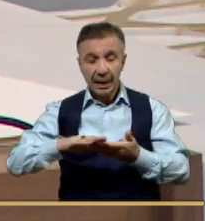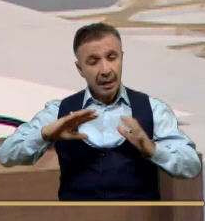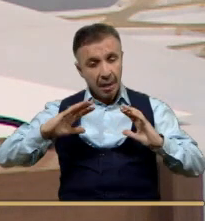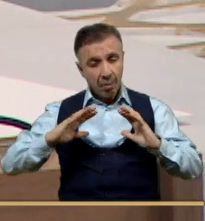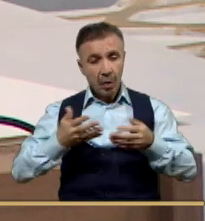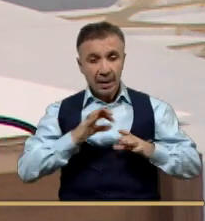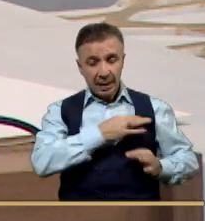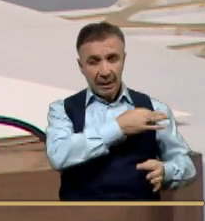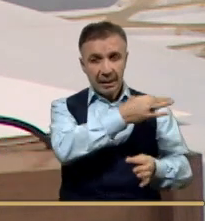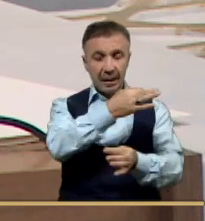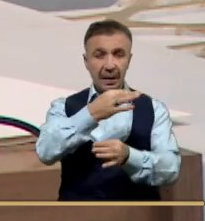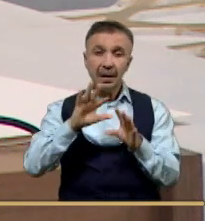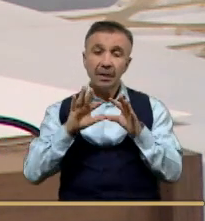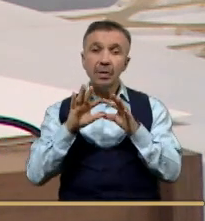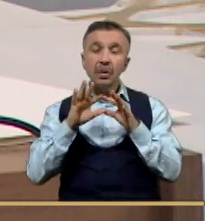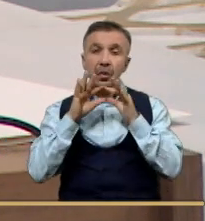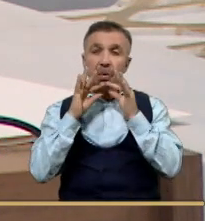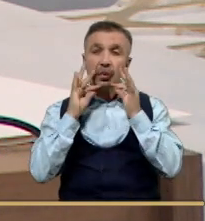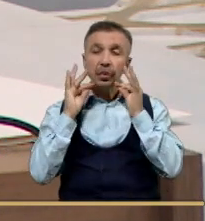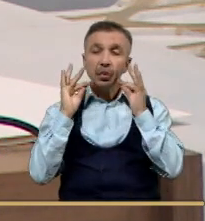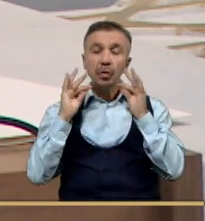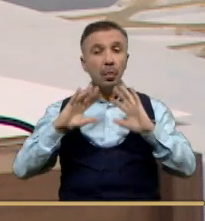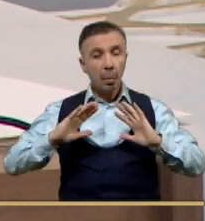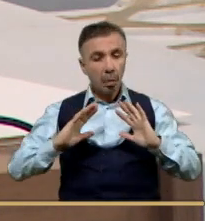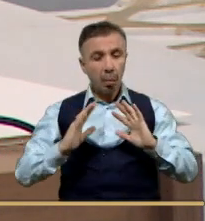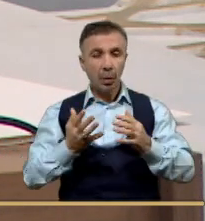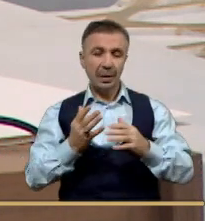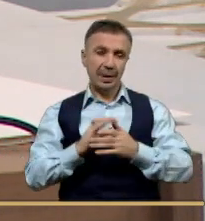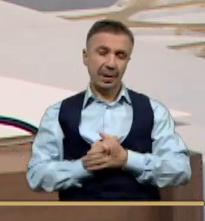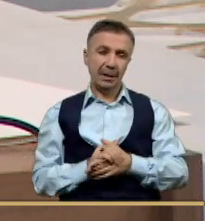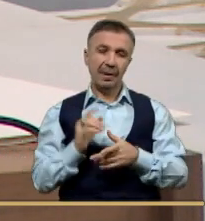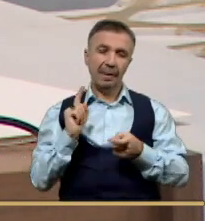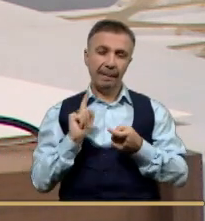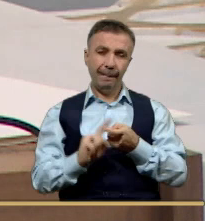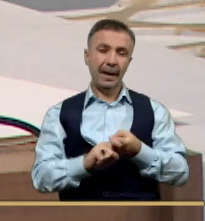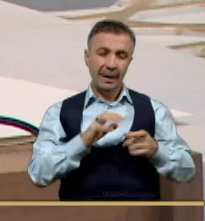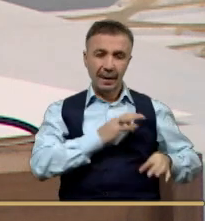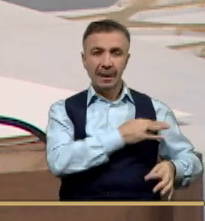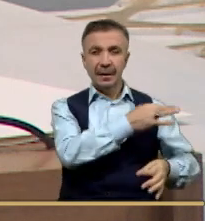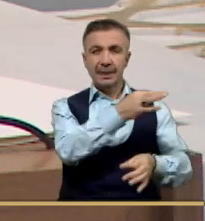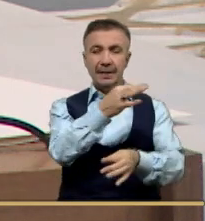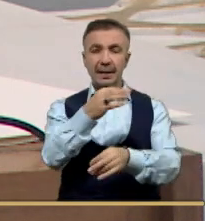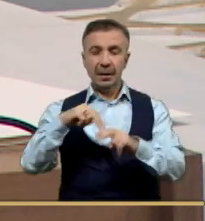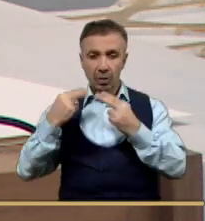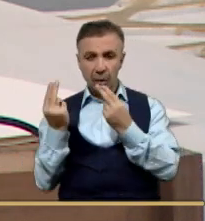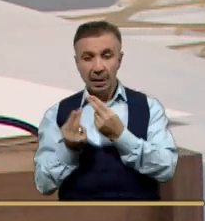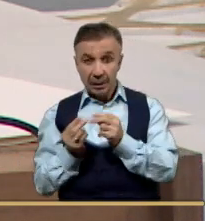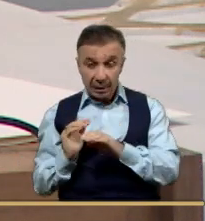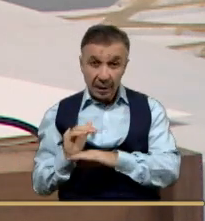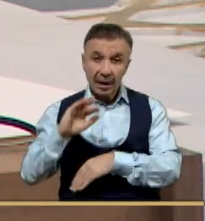insanların huzurunu bozacak ve insanlara dünyayı yaşanmaz hale